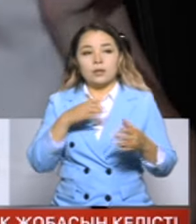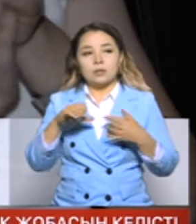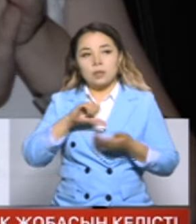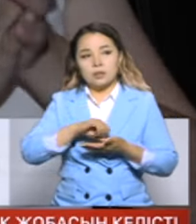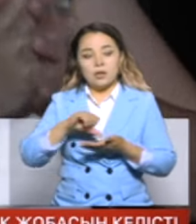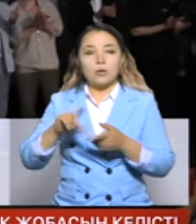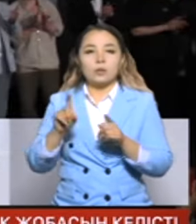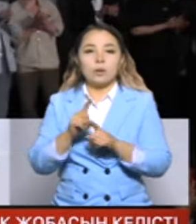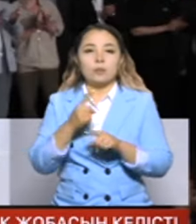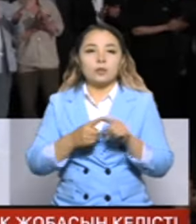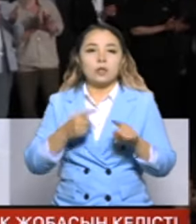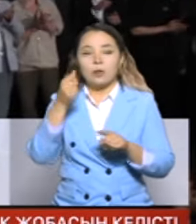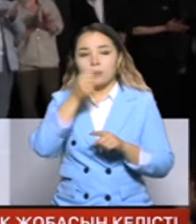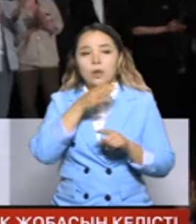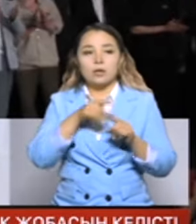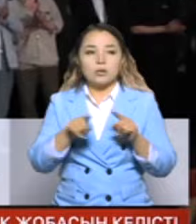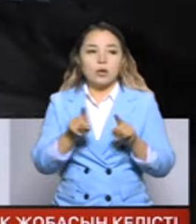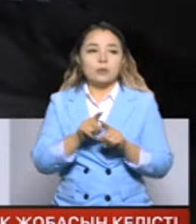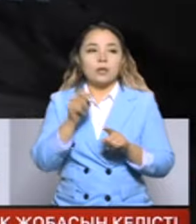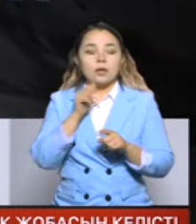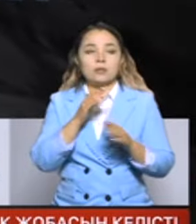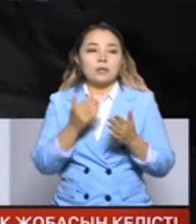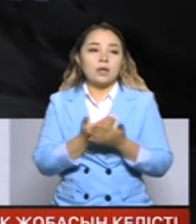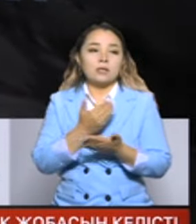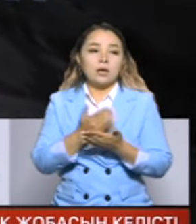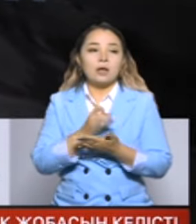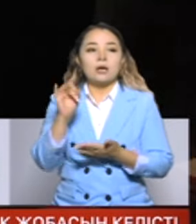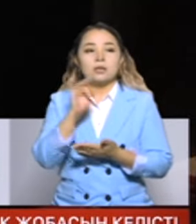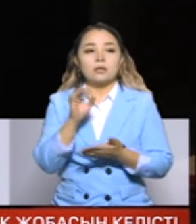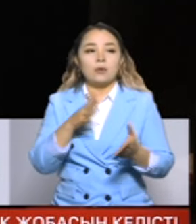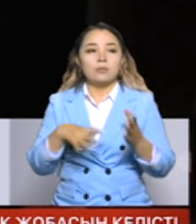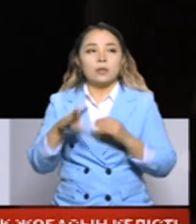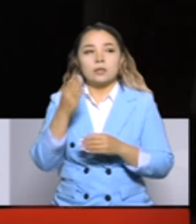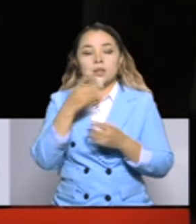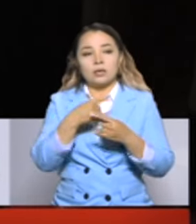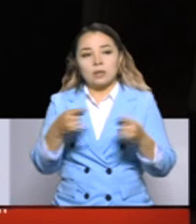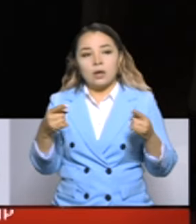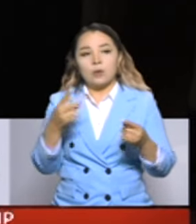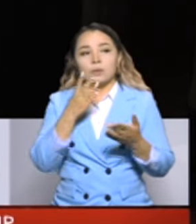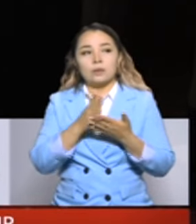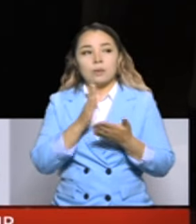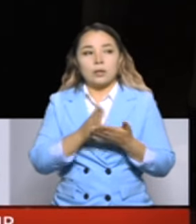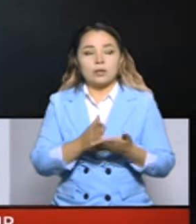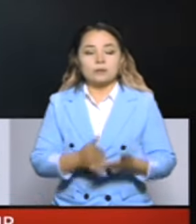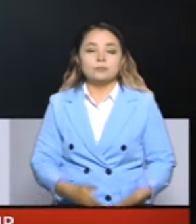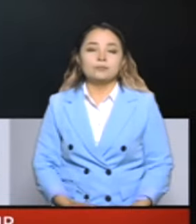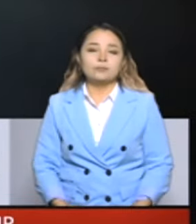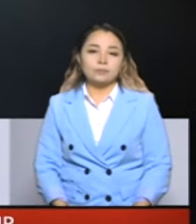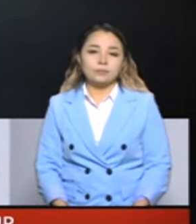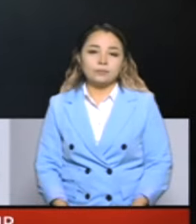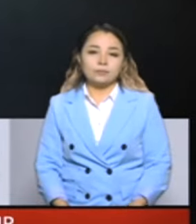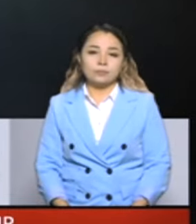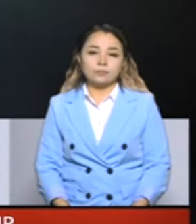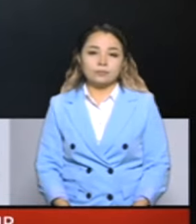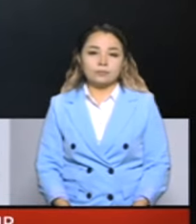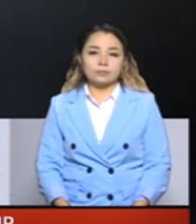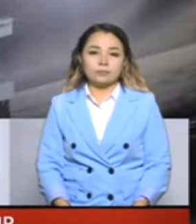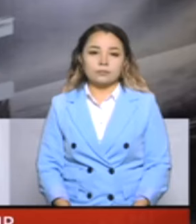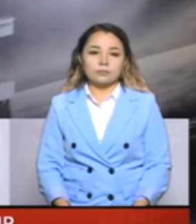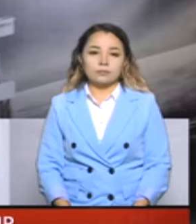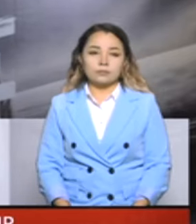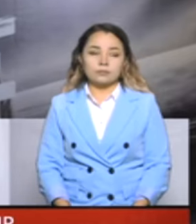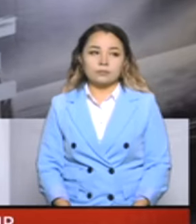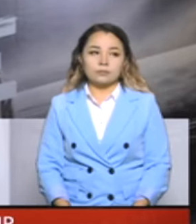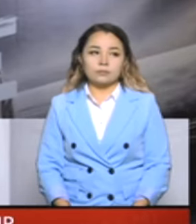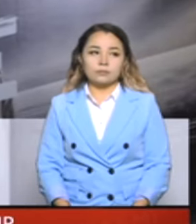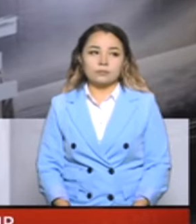жүргізілген. 1,5 сағатқа созылатын құпияға толы тарихи фильмді барлық кинотеатрдың кинопарк және киноплекс желілерінен тамашалауға болады.